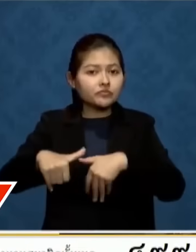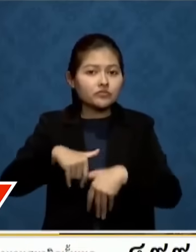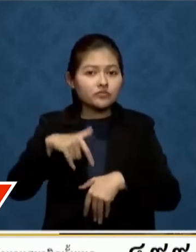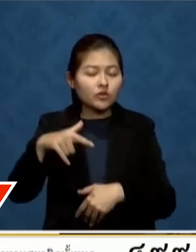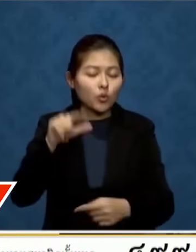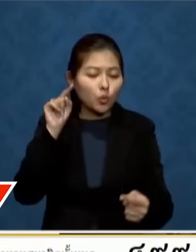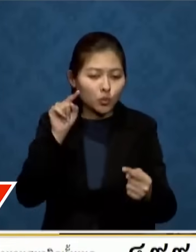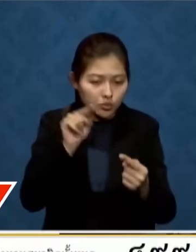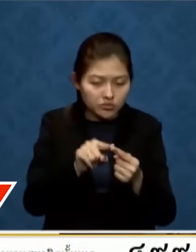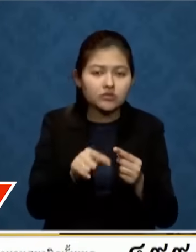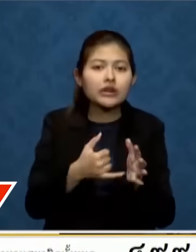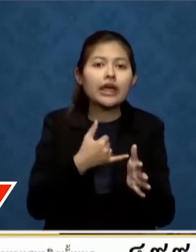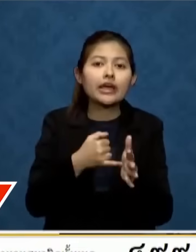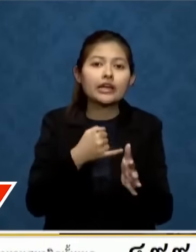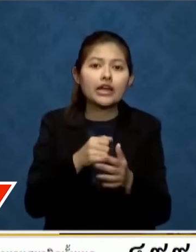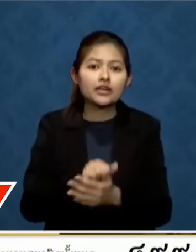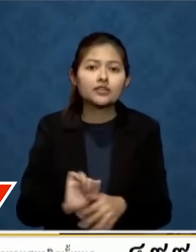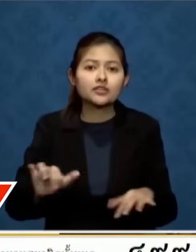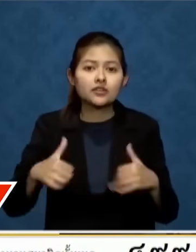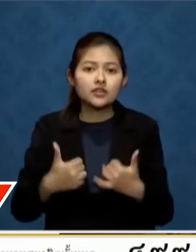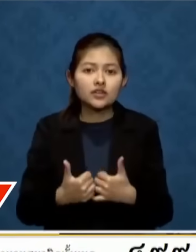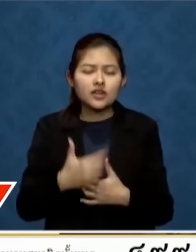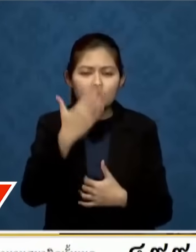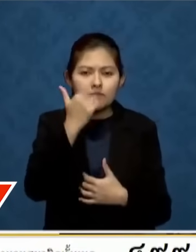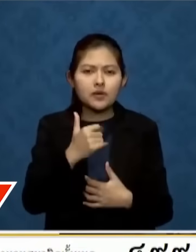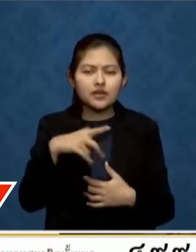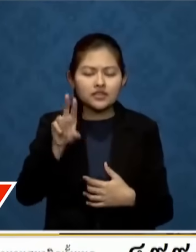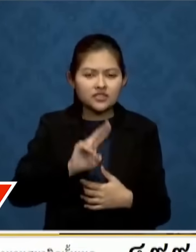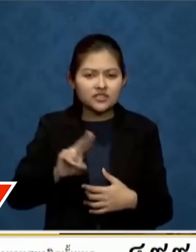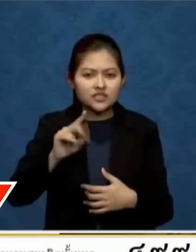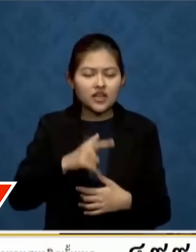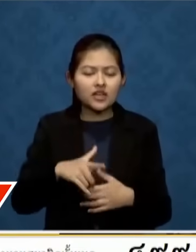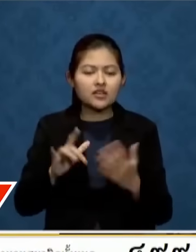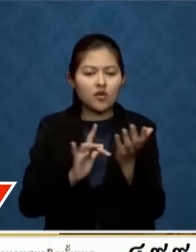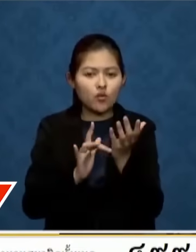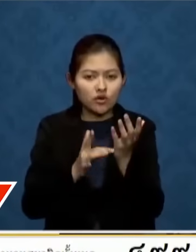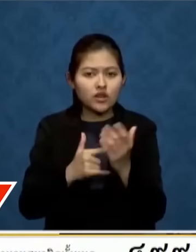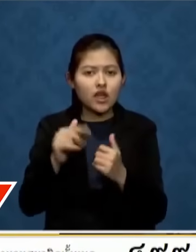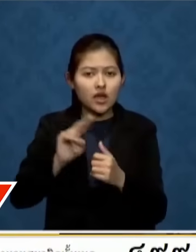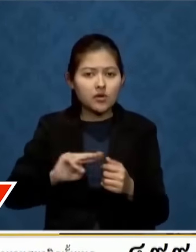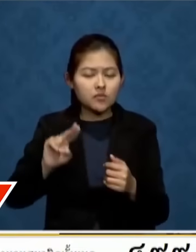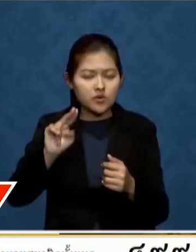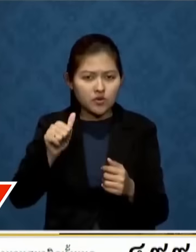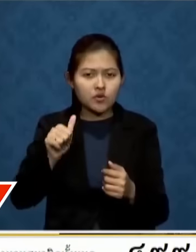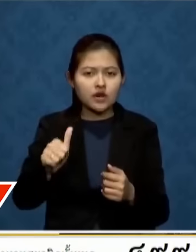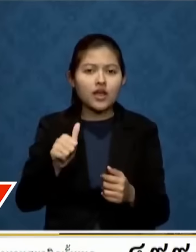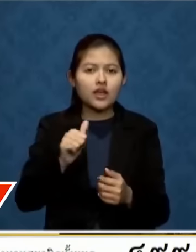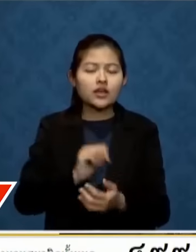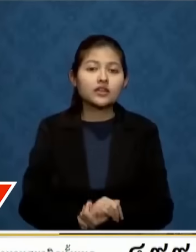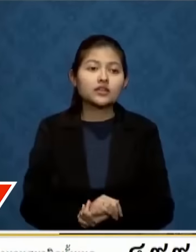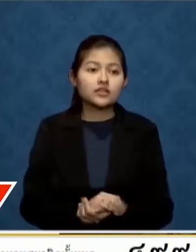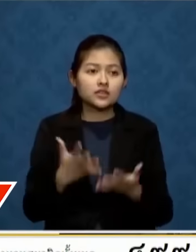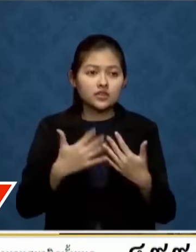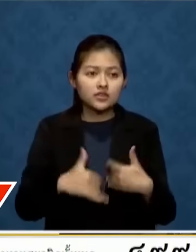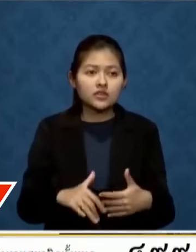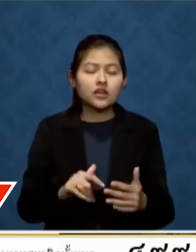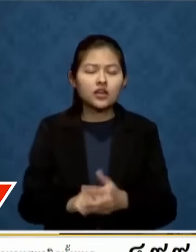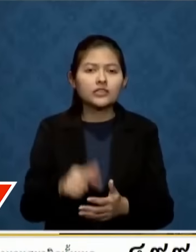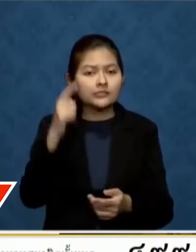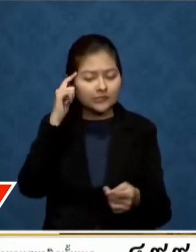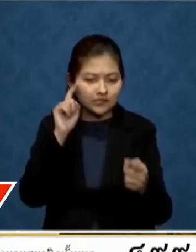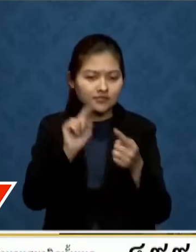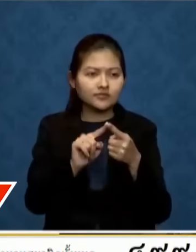ำถามคือทำไมเราถึงไม่ใช้เทคโนโลยีเหล่านั้นให้มันเป็นประโยชน์นะคะเรื่องต่อไปค่ะเรื่องของเจตจำนง